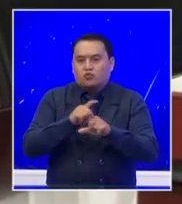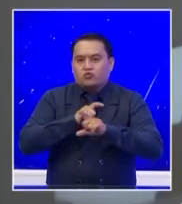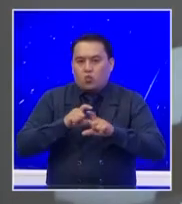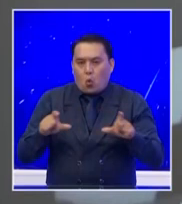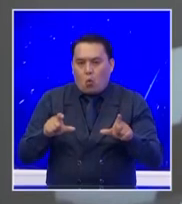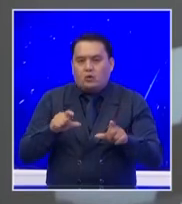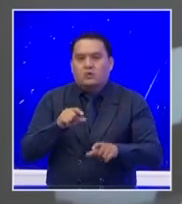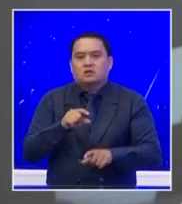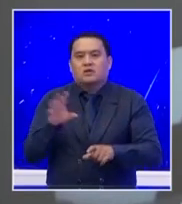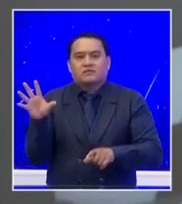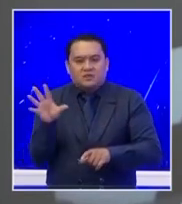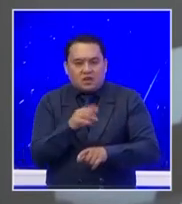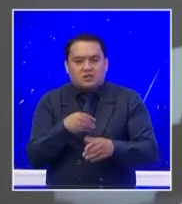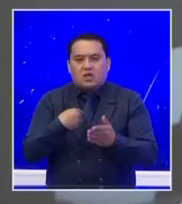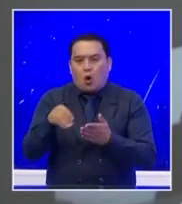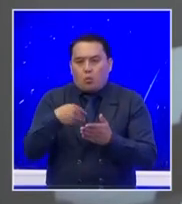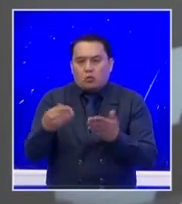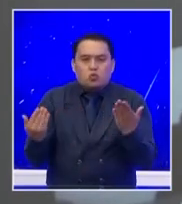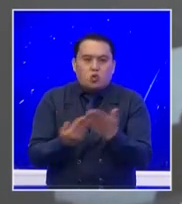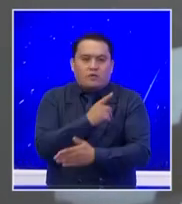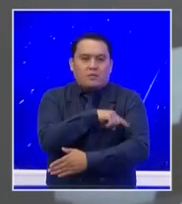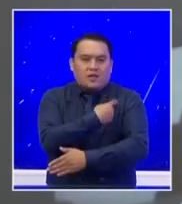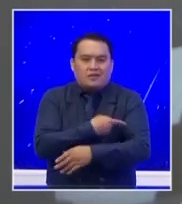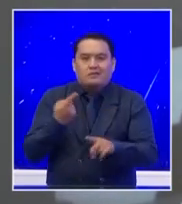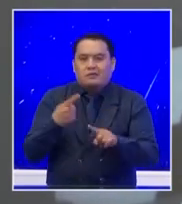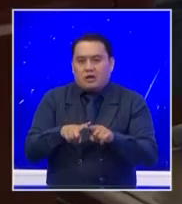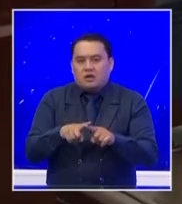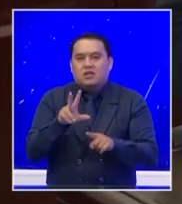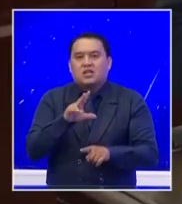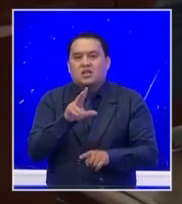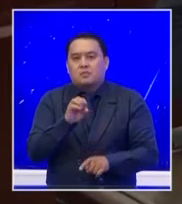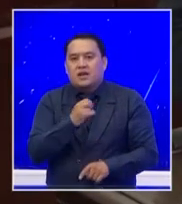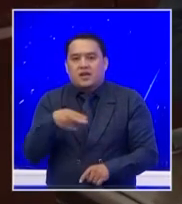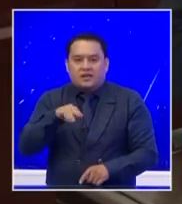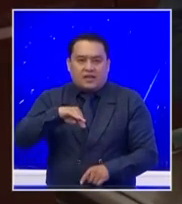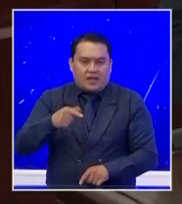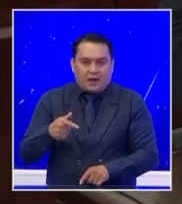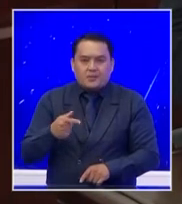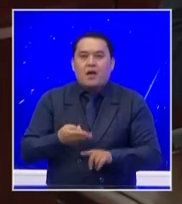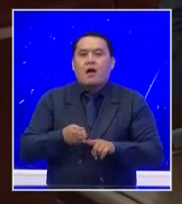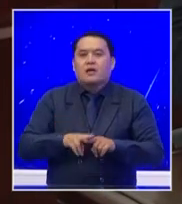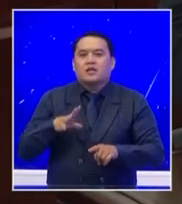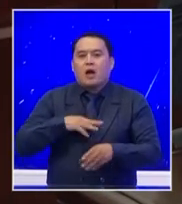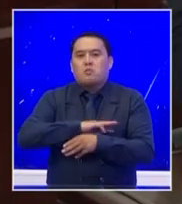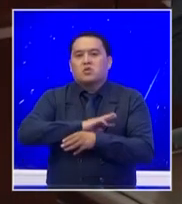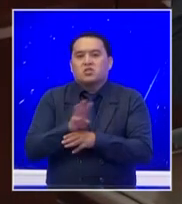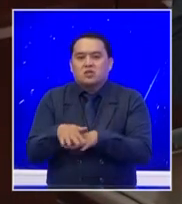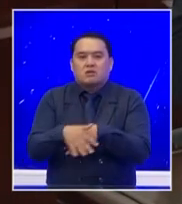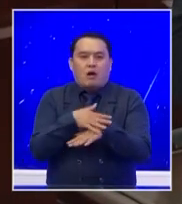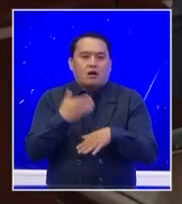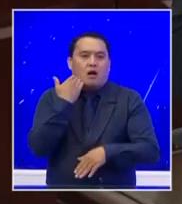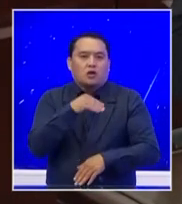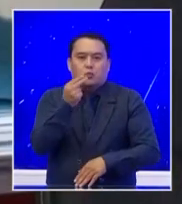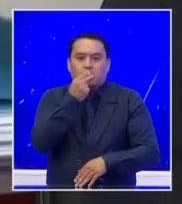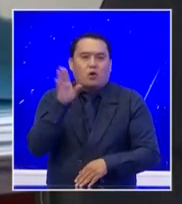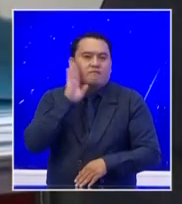школ, ЦОНов и больниц. Закуплена современная медицинская техника на сумму 3,5 миллиардов тенге. На обеспечение населения